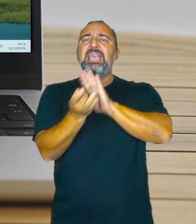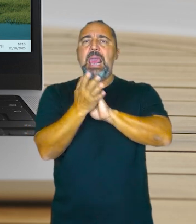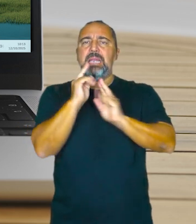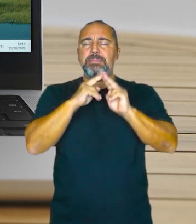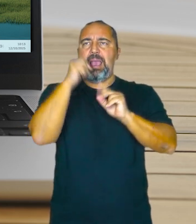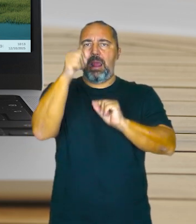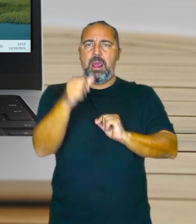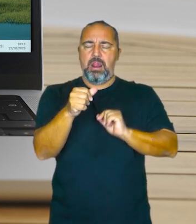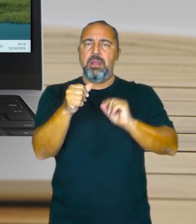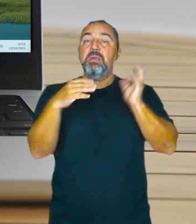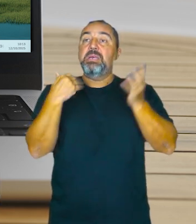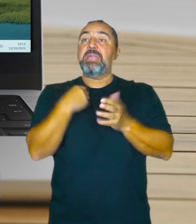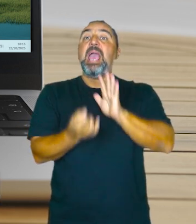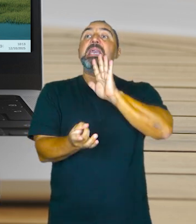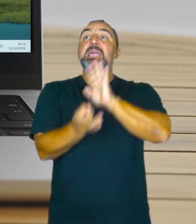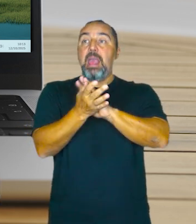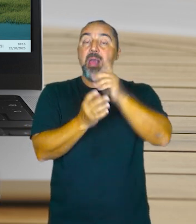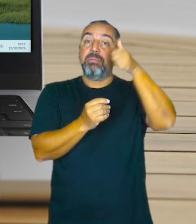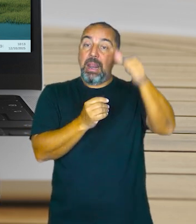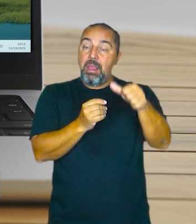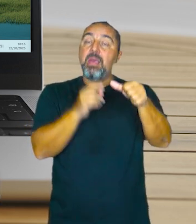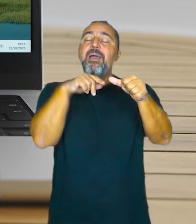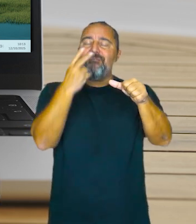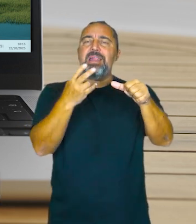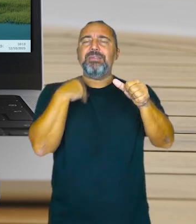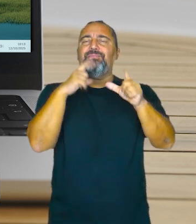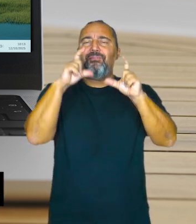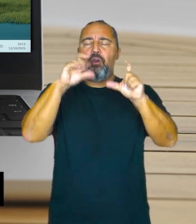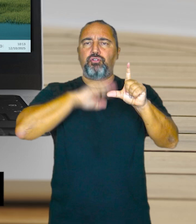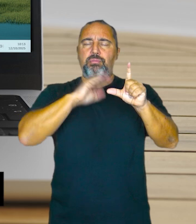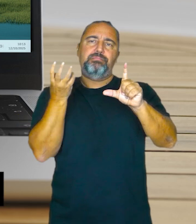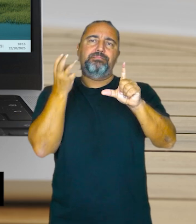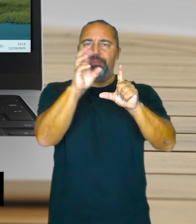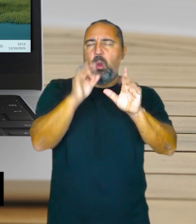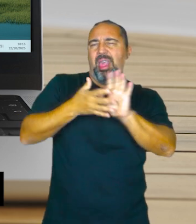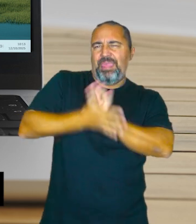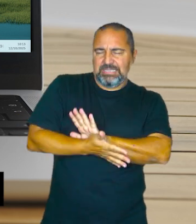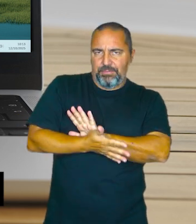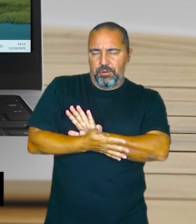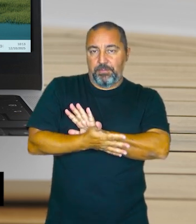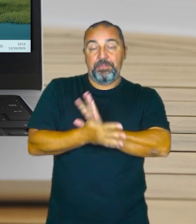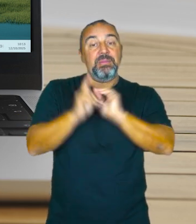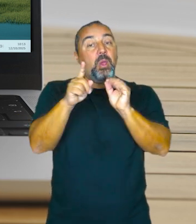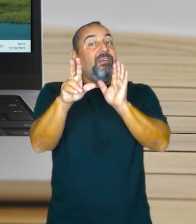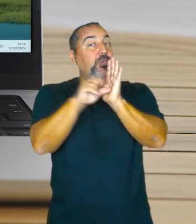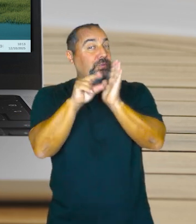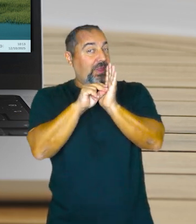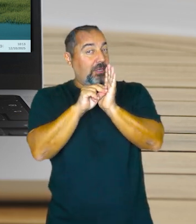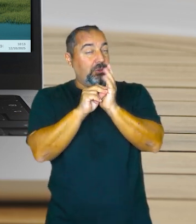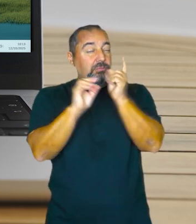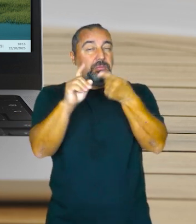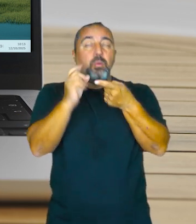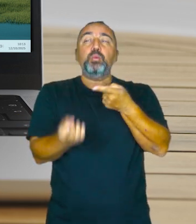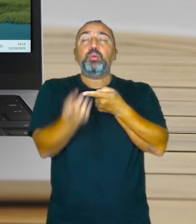eta hautatu Crear kanal. Sortu ondoren, argazki eta deskribapen batekin pertsonalizatu ahal izango duzu.